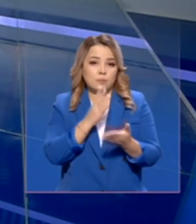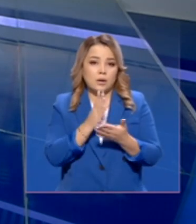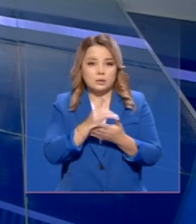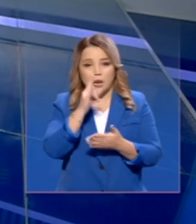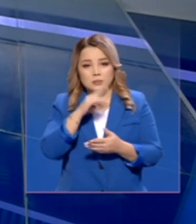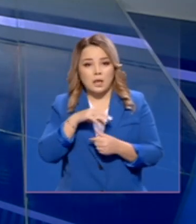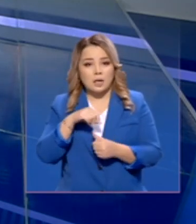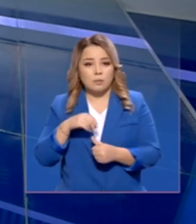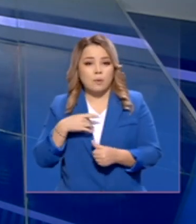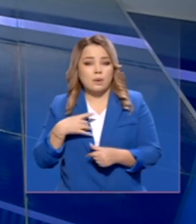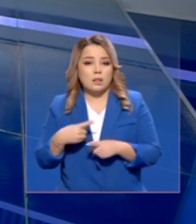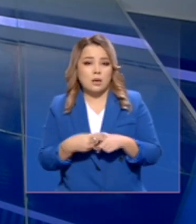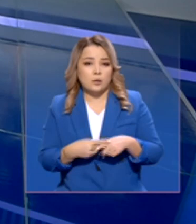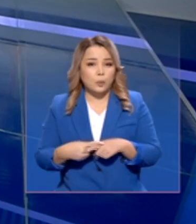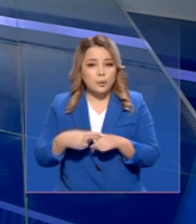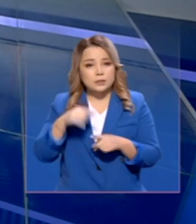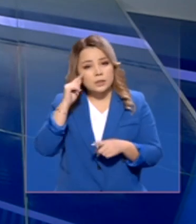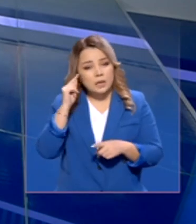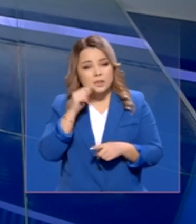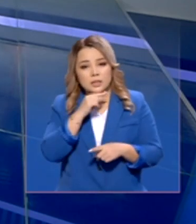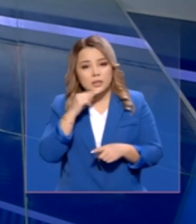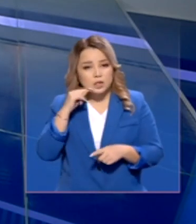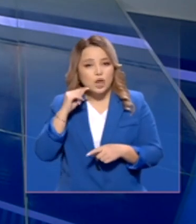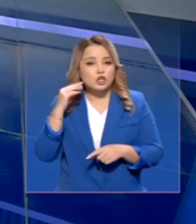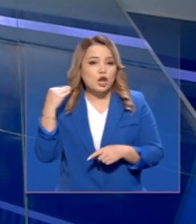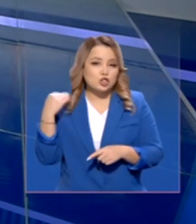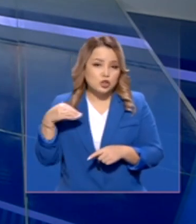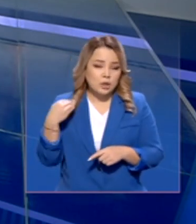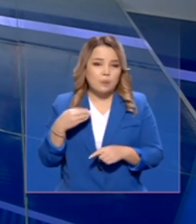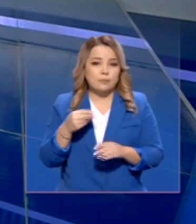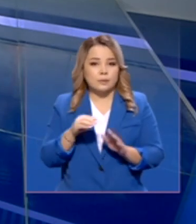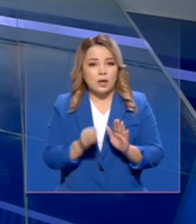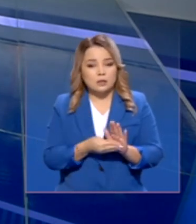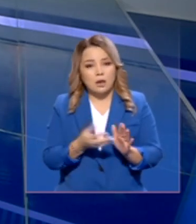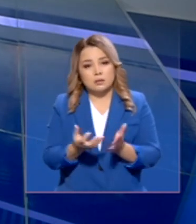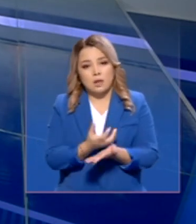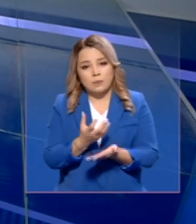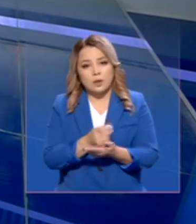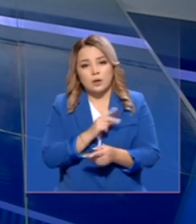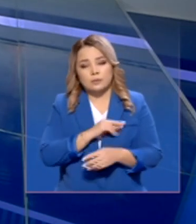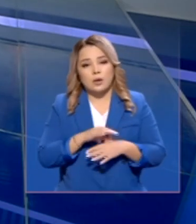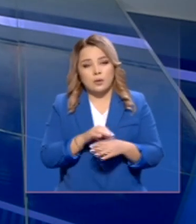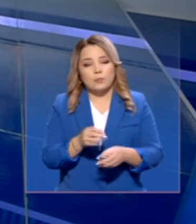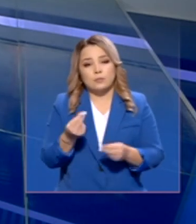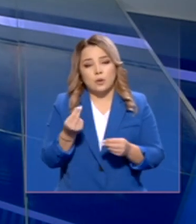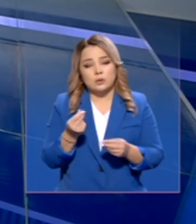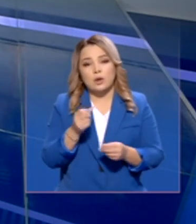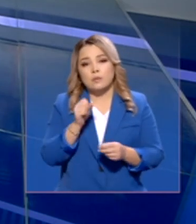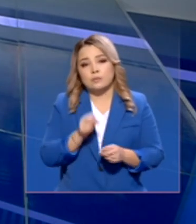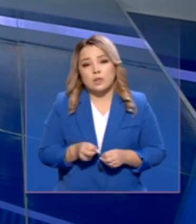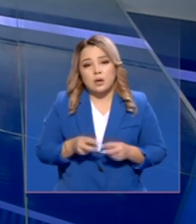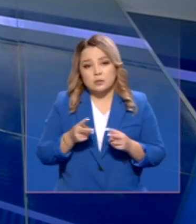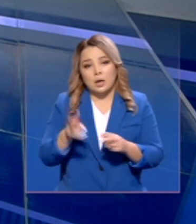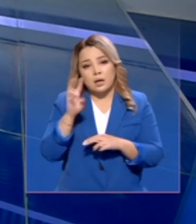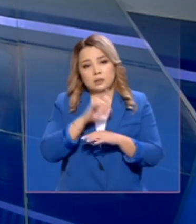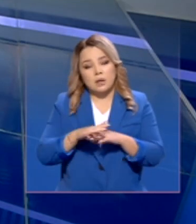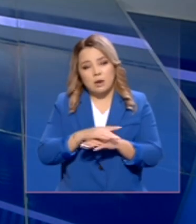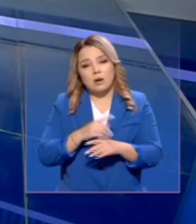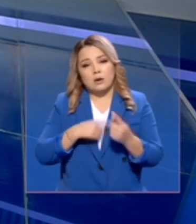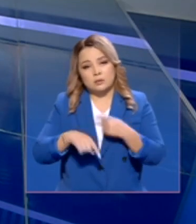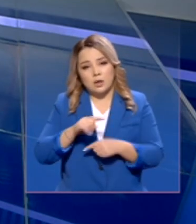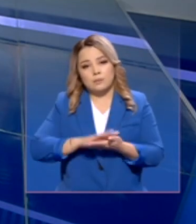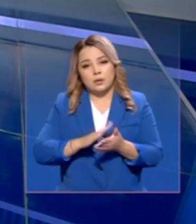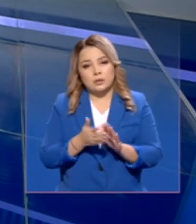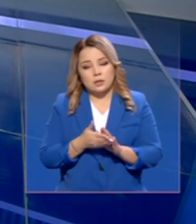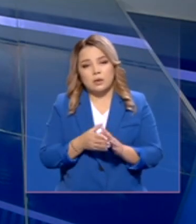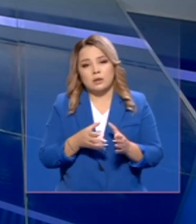Қазақстан, Армения, Беларусь, Қырғызстан, Ресей мен Тәжікстан пара түріндегі табысты және қаржылық қылмыс жасағандарды елге қайтару бойынша келісім